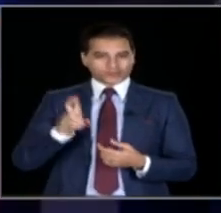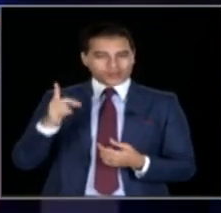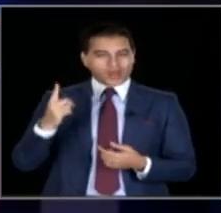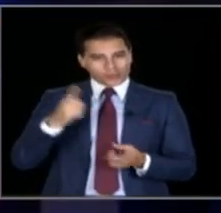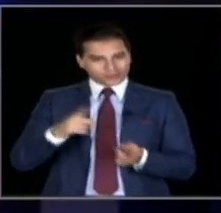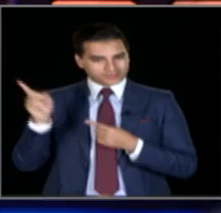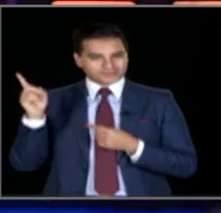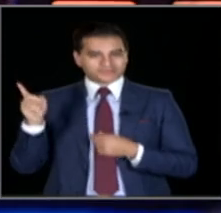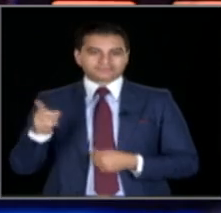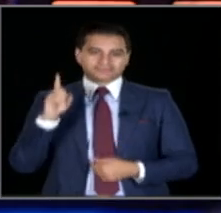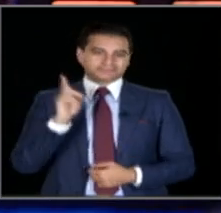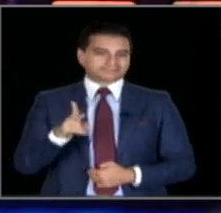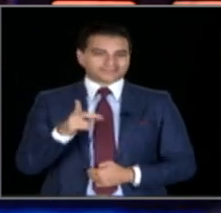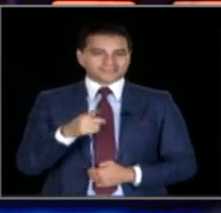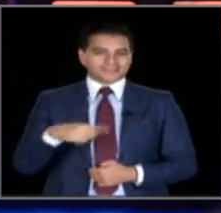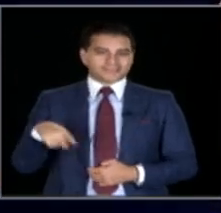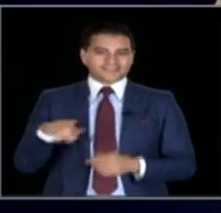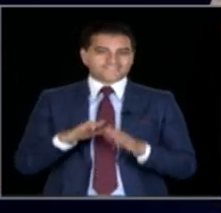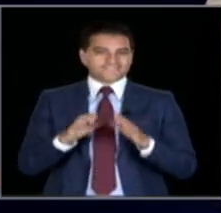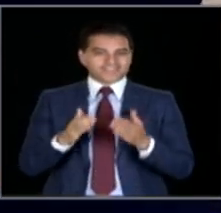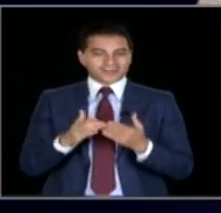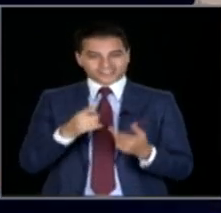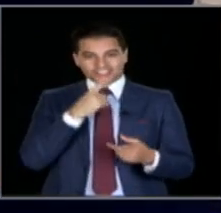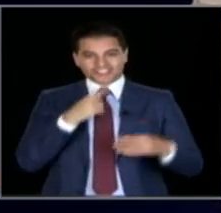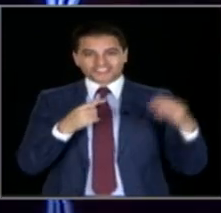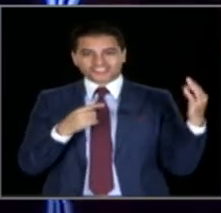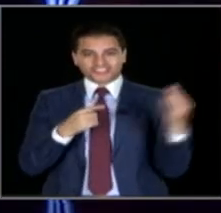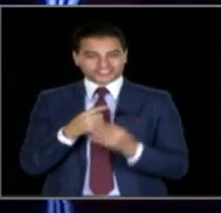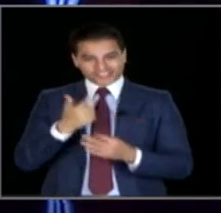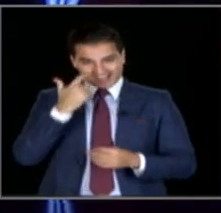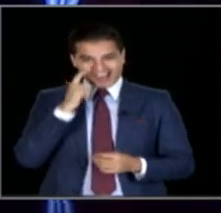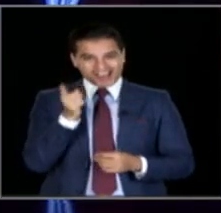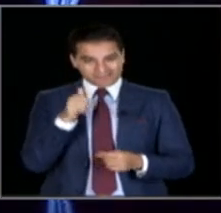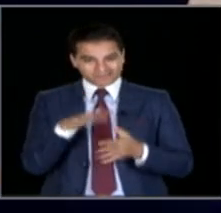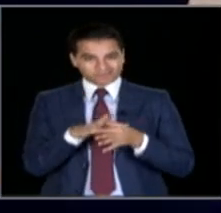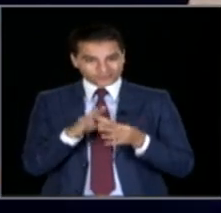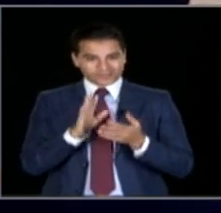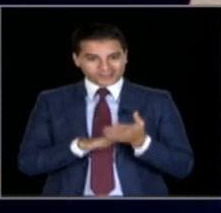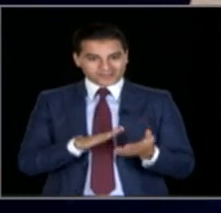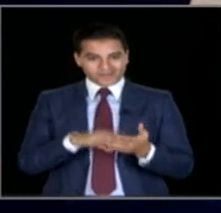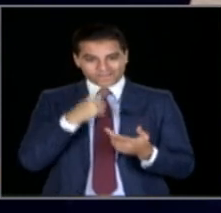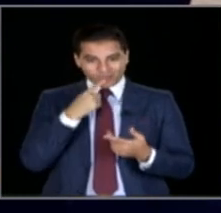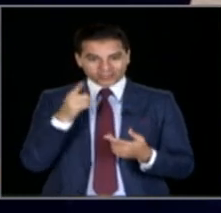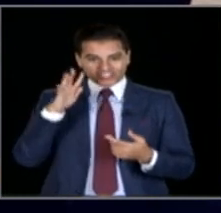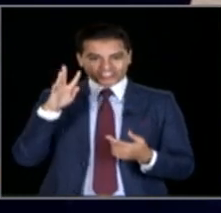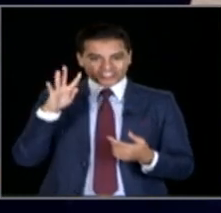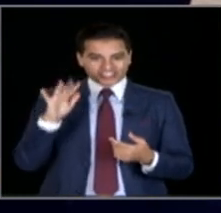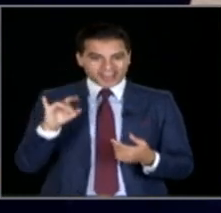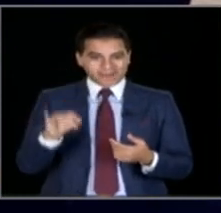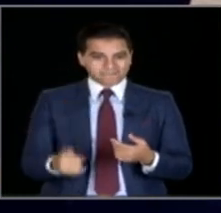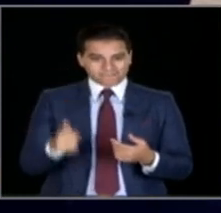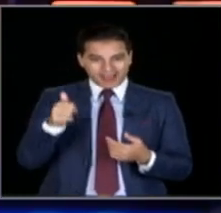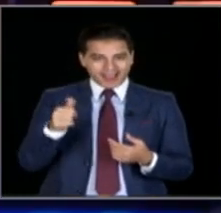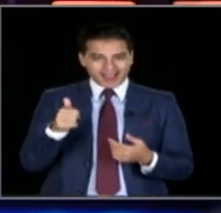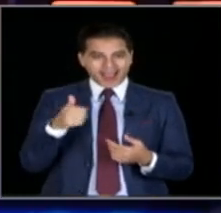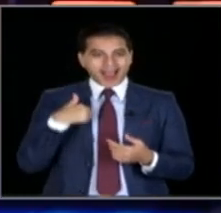في ده. شفت تهديد شديد الله. لا لا إن شاء الله. قال لك يا شيماء هنكسب